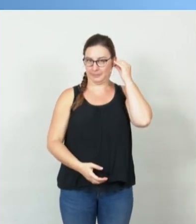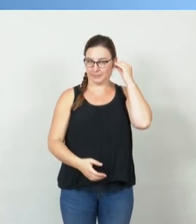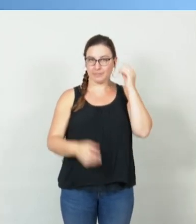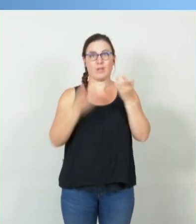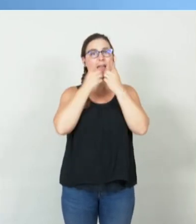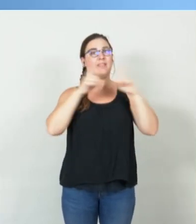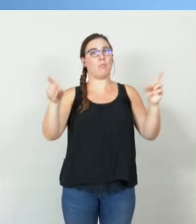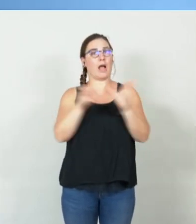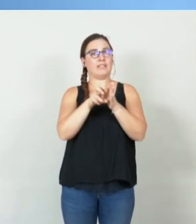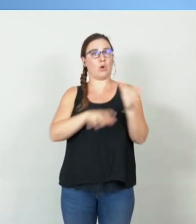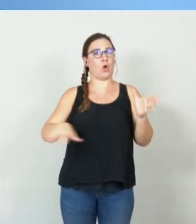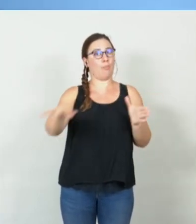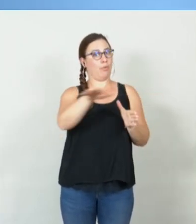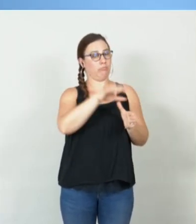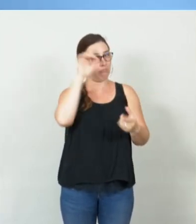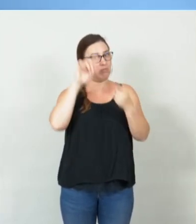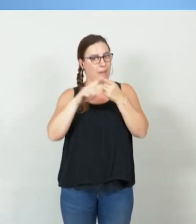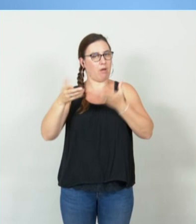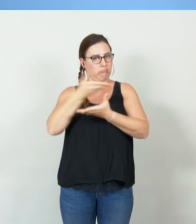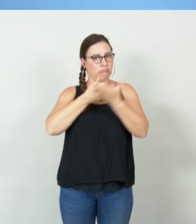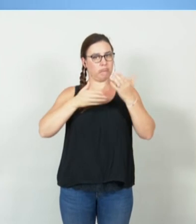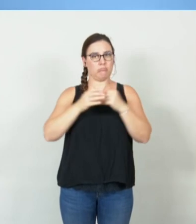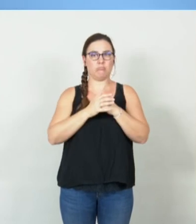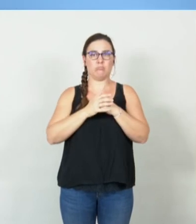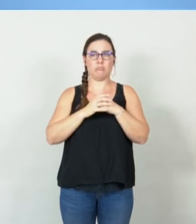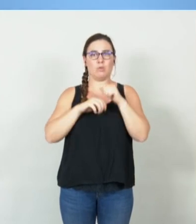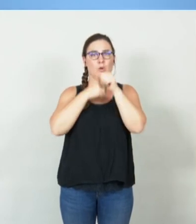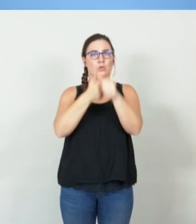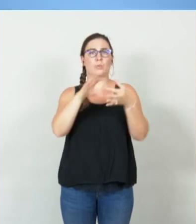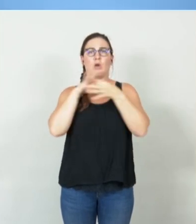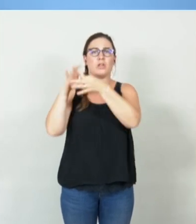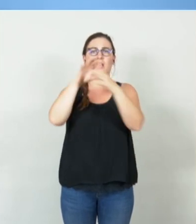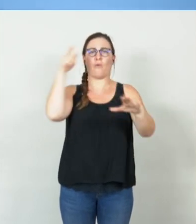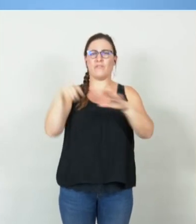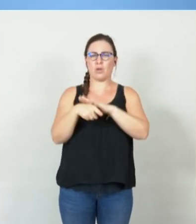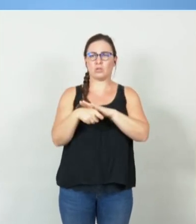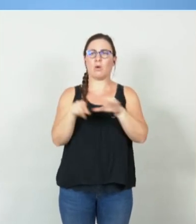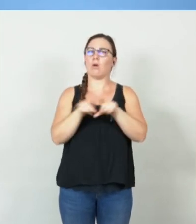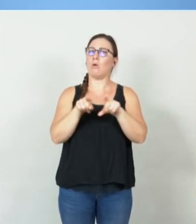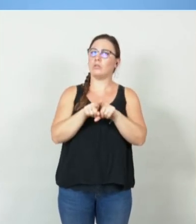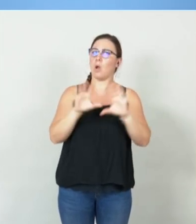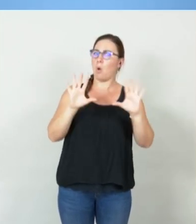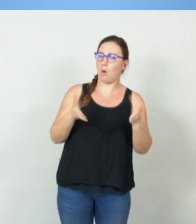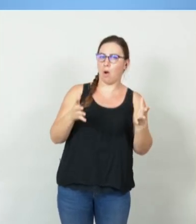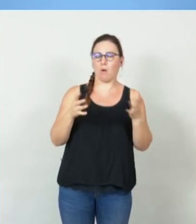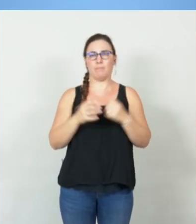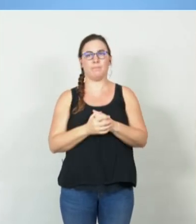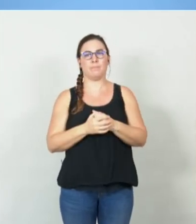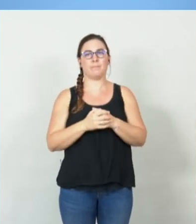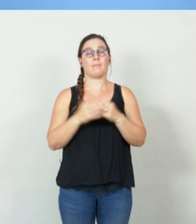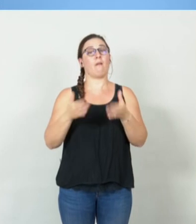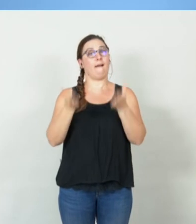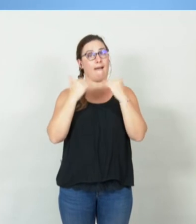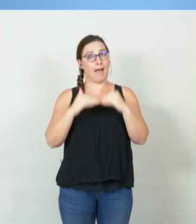démocratie locale une question liée au financement de la coordination de cette démocratie locale après je viendrai